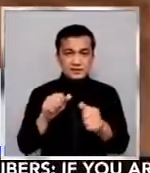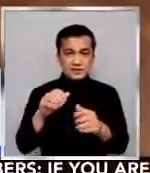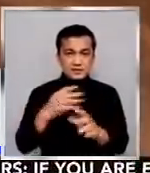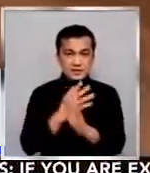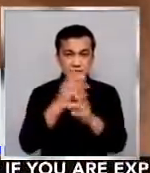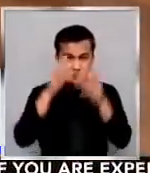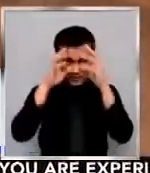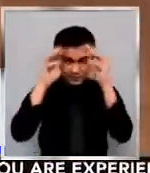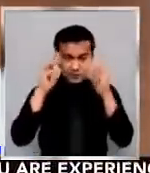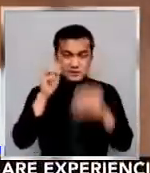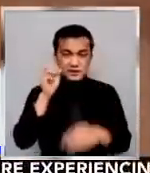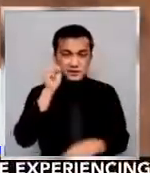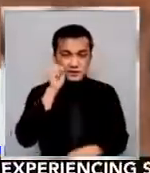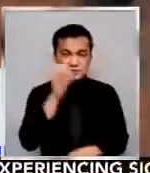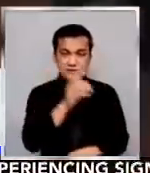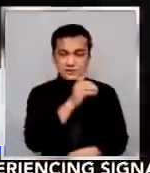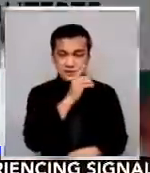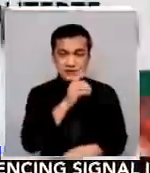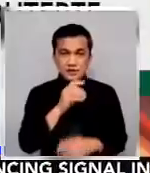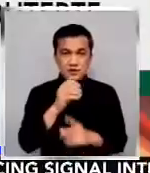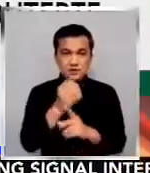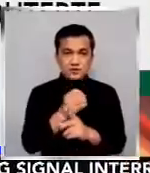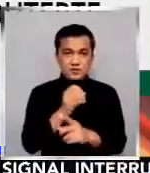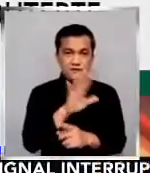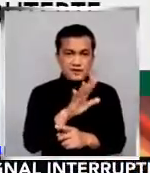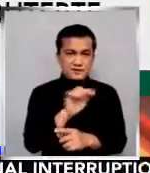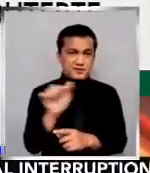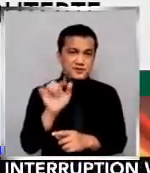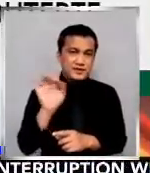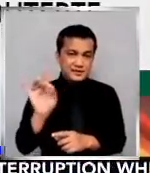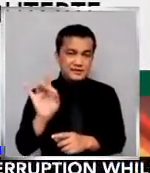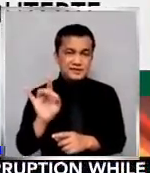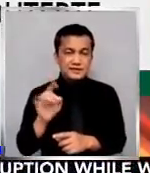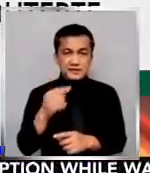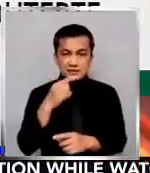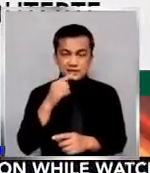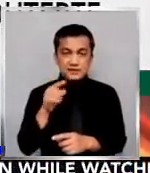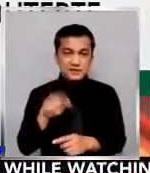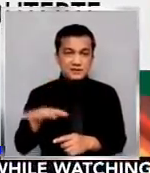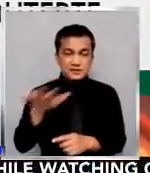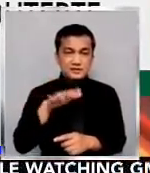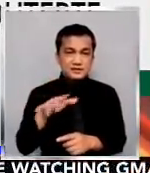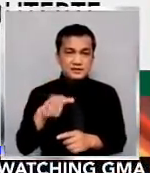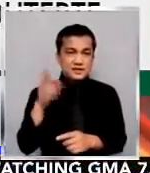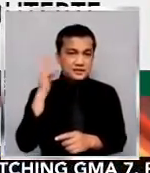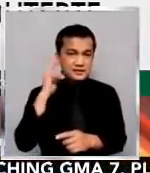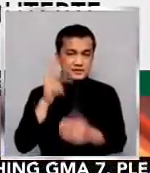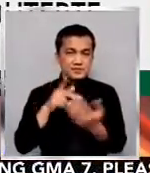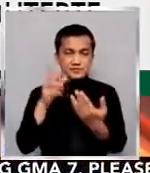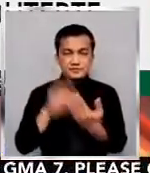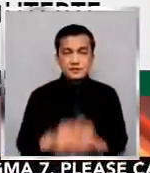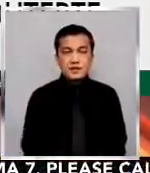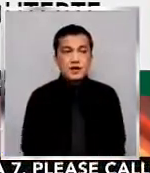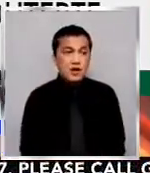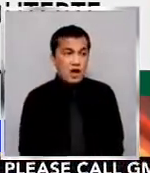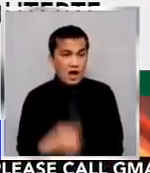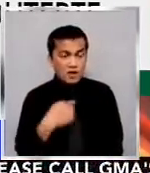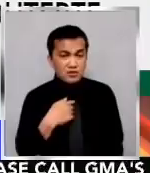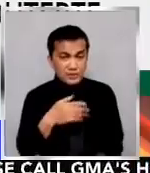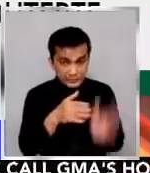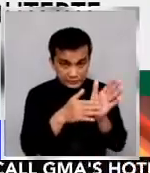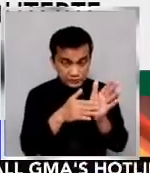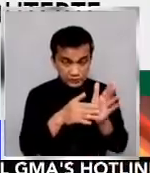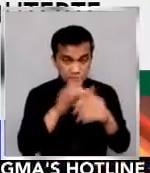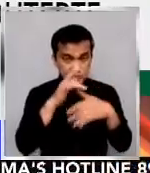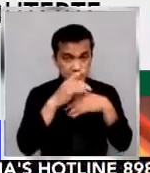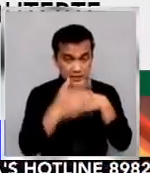Duterte mula October 5 hanggang 8. Sinabi niya ito sa kanyang radio program. Nagpaalam na po ako sa inyo ng maaga, last